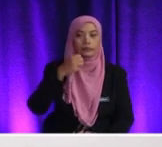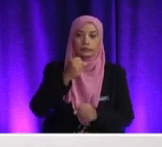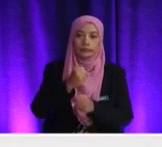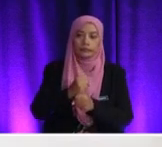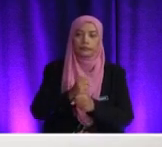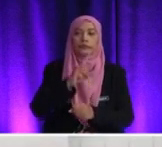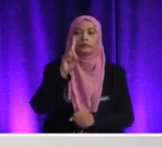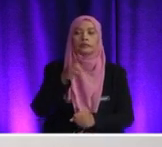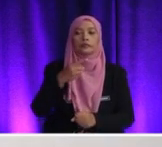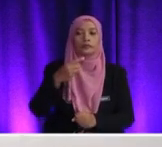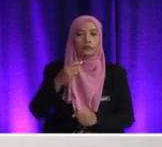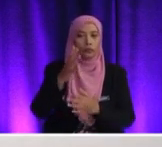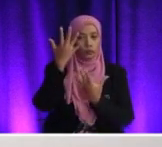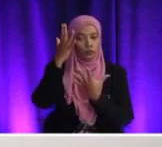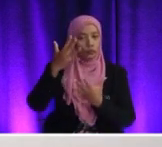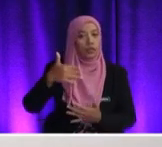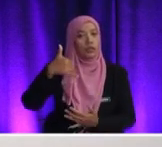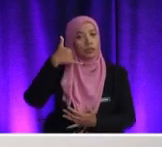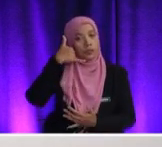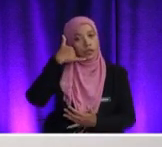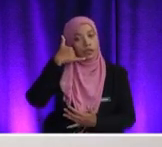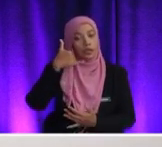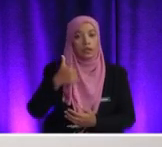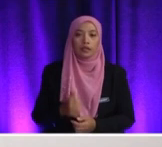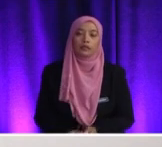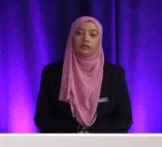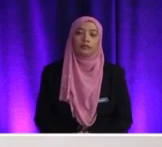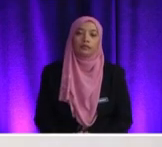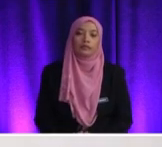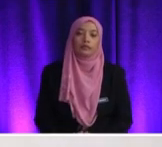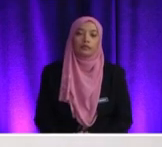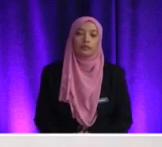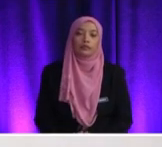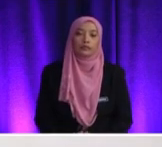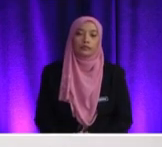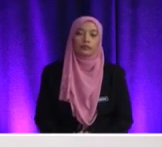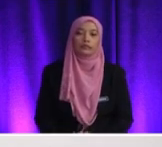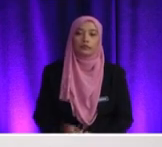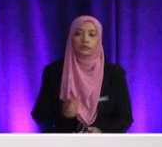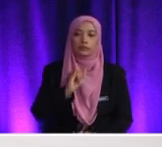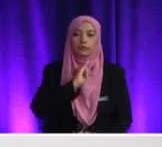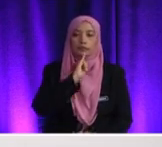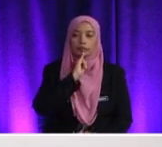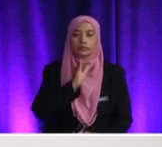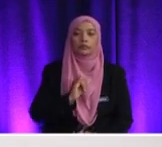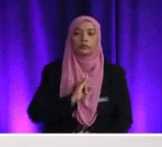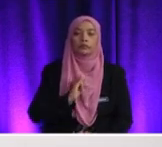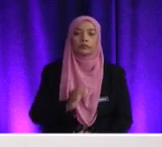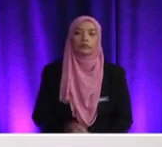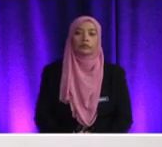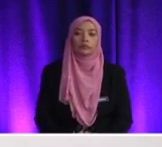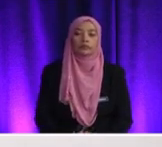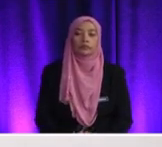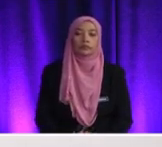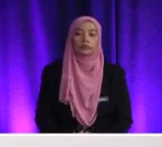menunggu panggilan secara Maya daripada pelanggan Ibu saya selalu juga menggunakan primata ini hanya menimpa Melalui